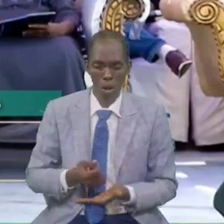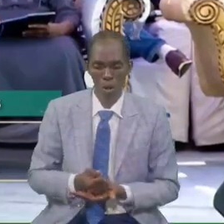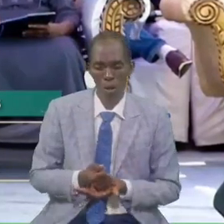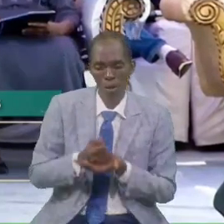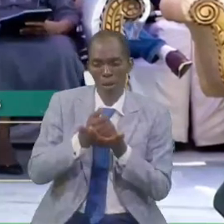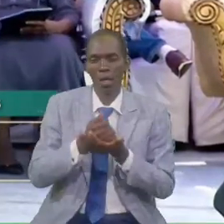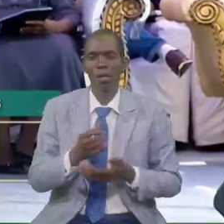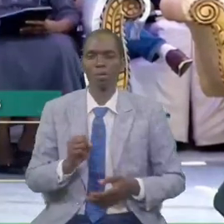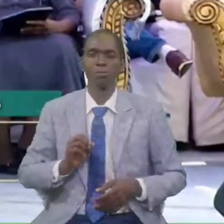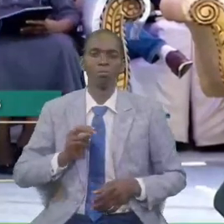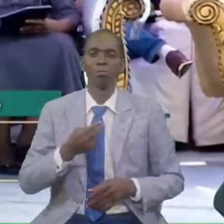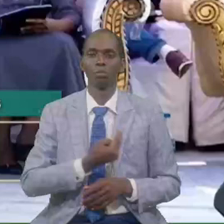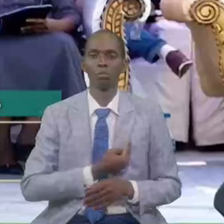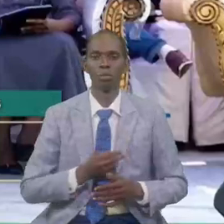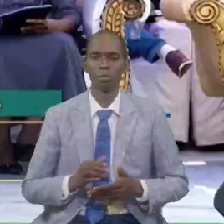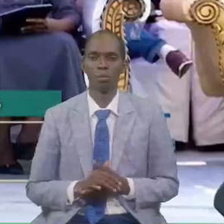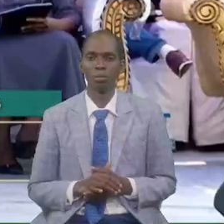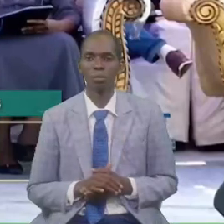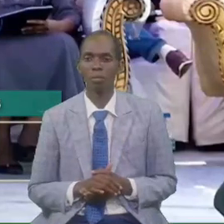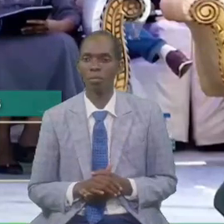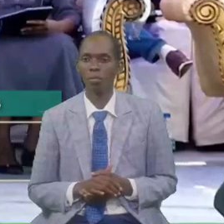c'est ça qui nous aide.